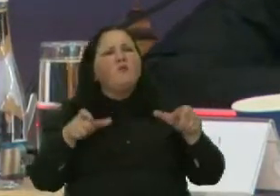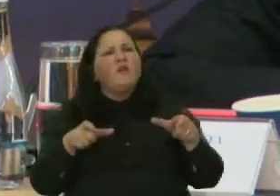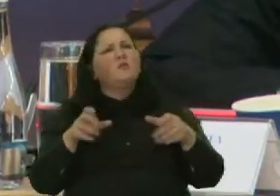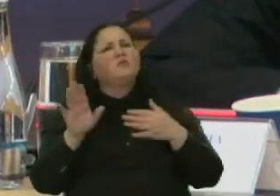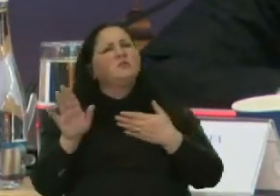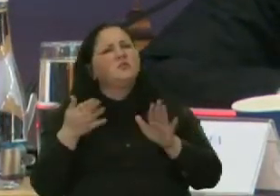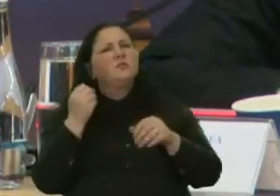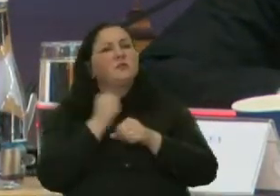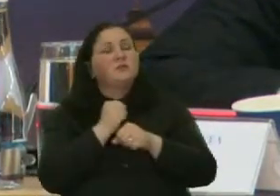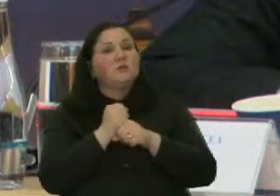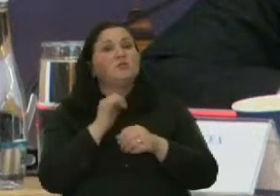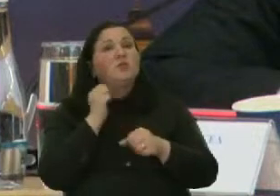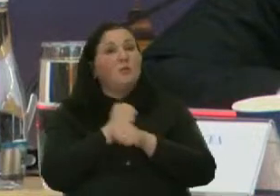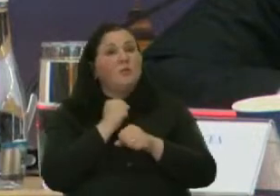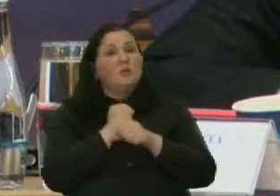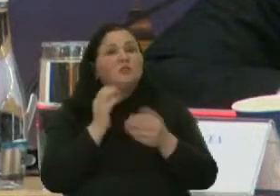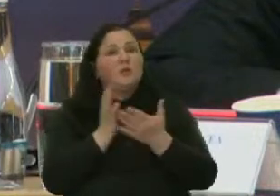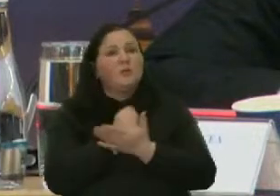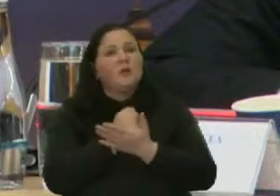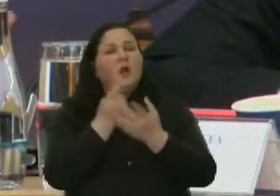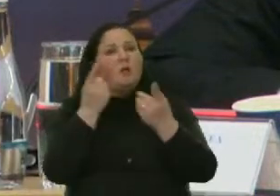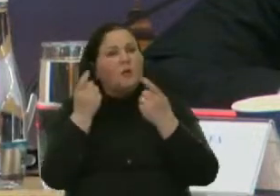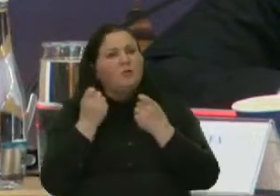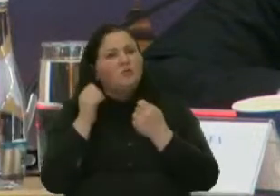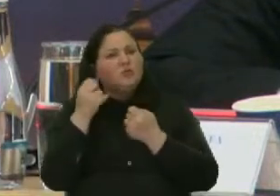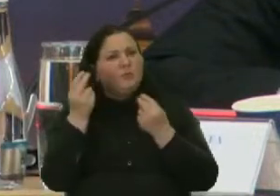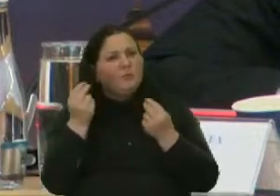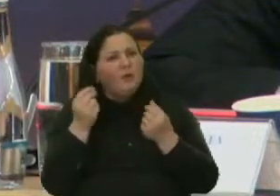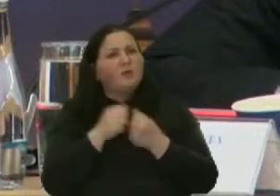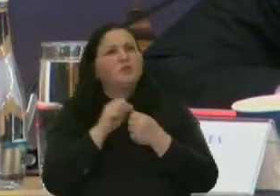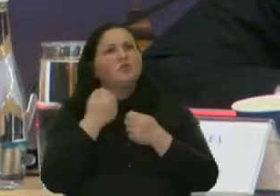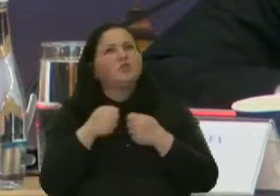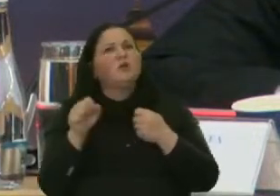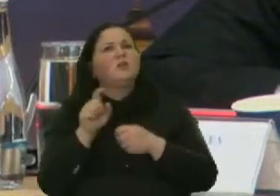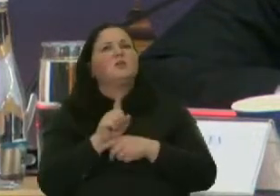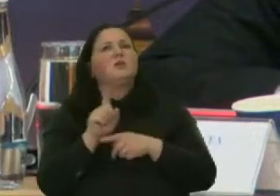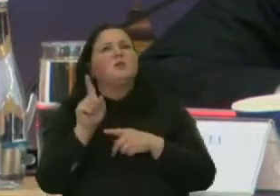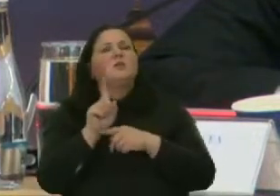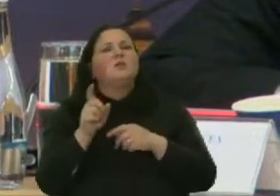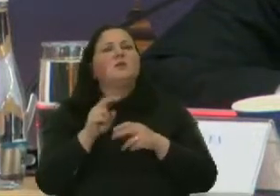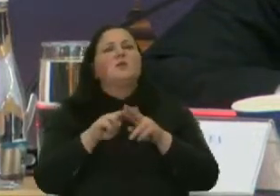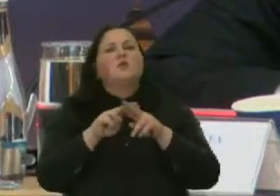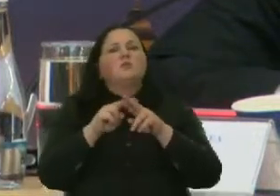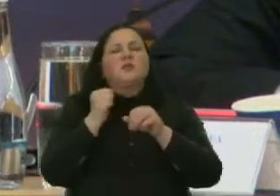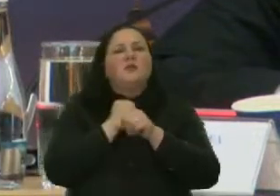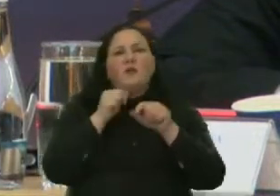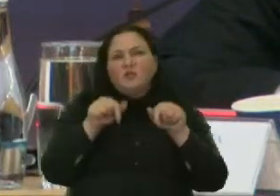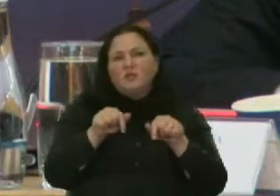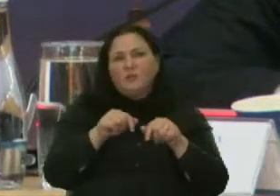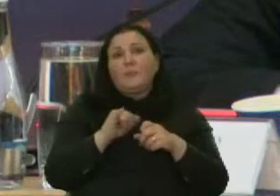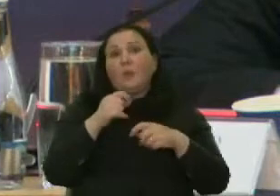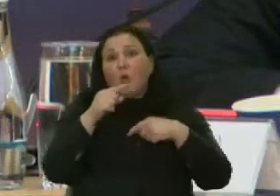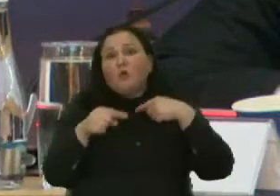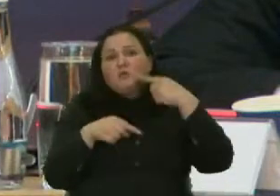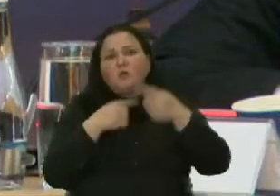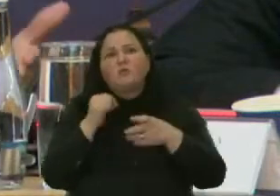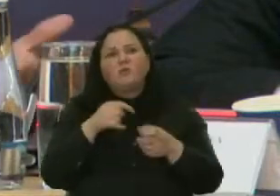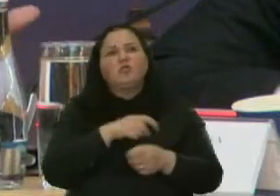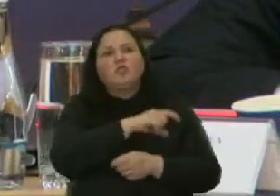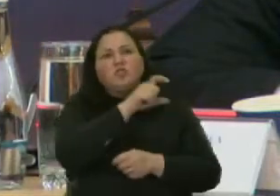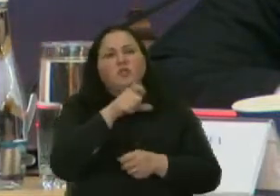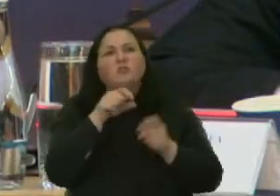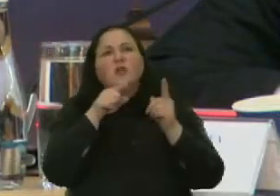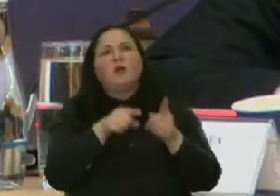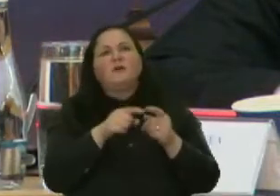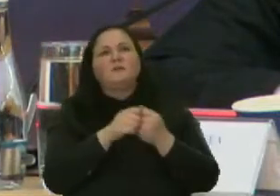ne aflăm și am lucrat și am reușit și am adus și bani am adus și toate celelalte tre să le realizăm astăzi aici și va urma și evident și centrul aceasta